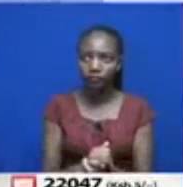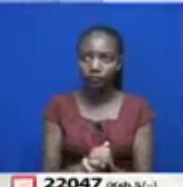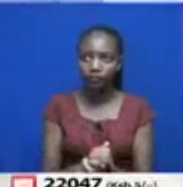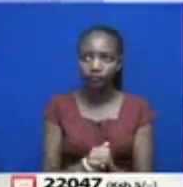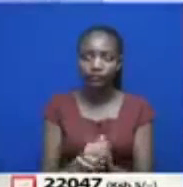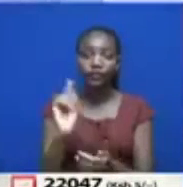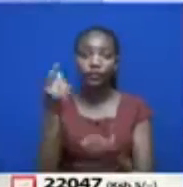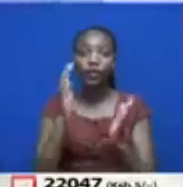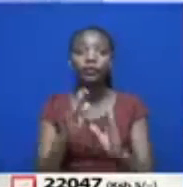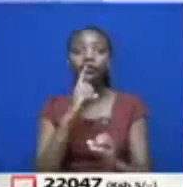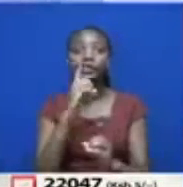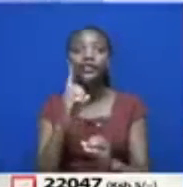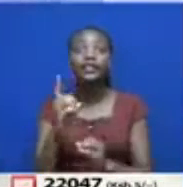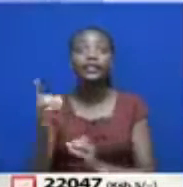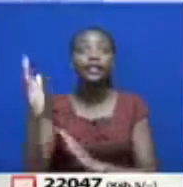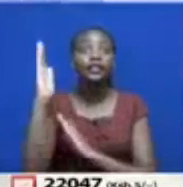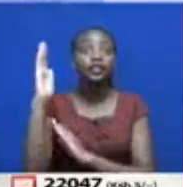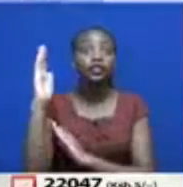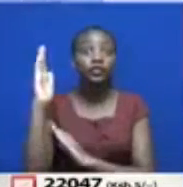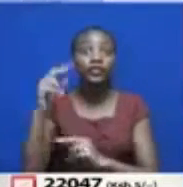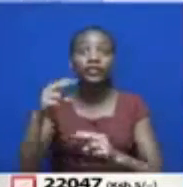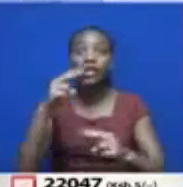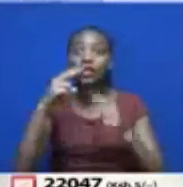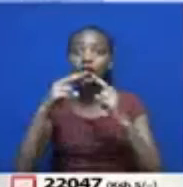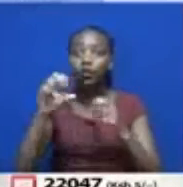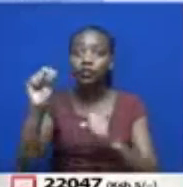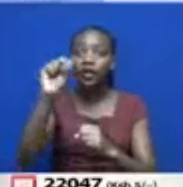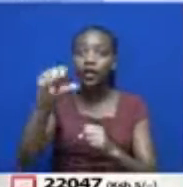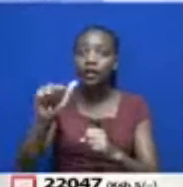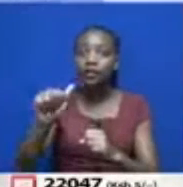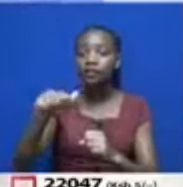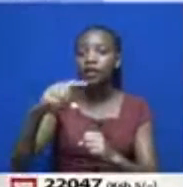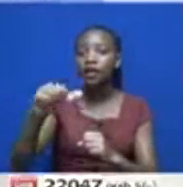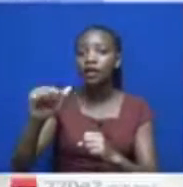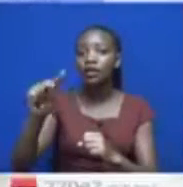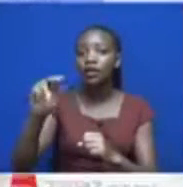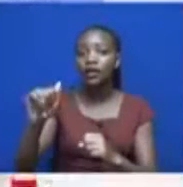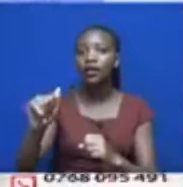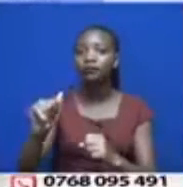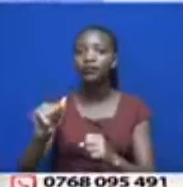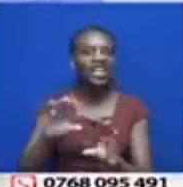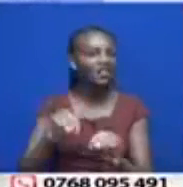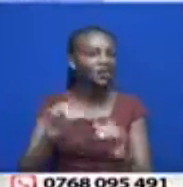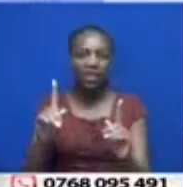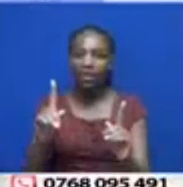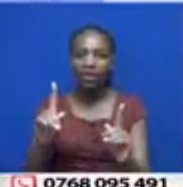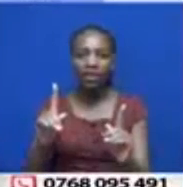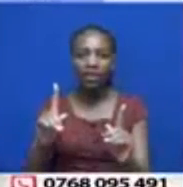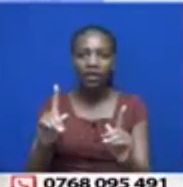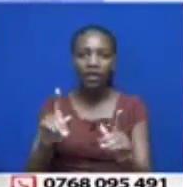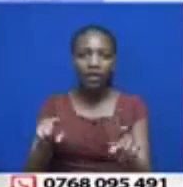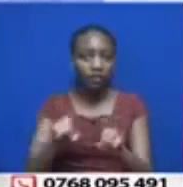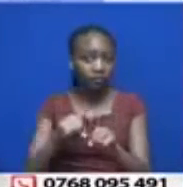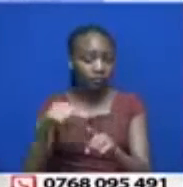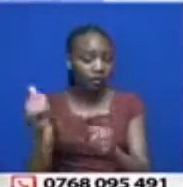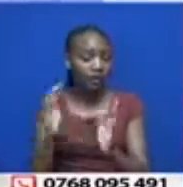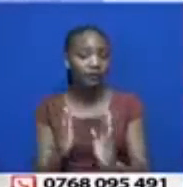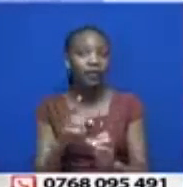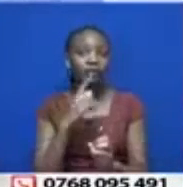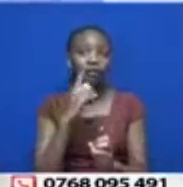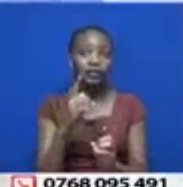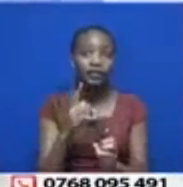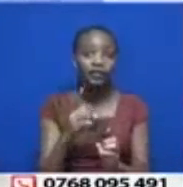la Sagana Lodge ni hali iko shwari kabisa. Yupo mwingine hapa anasema an